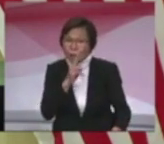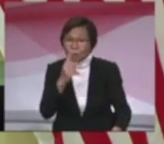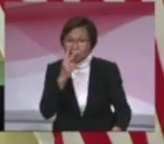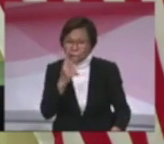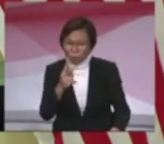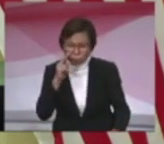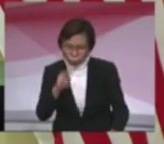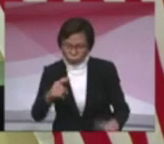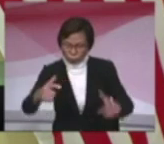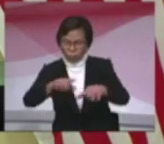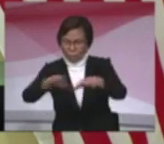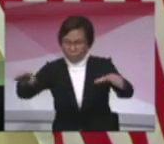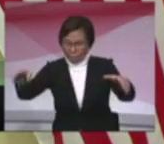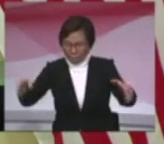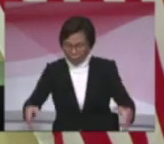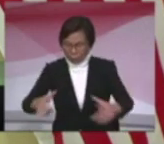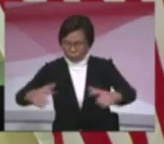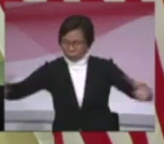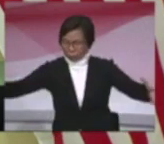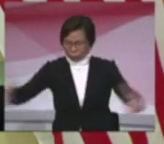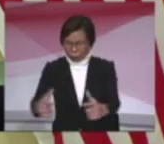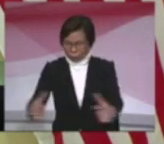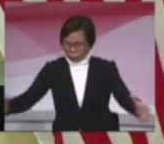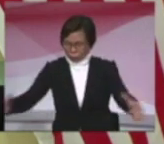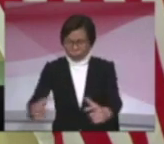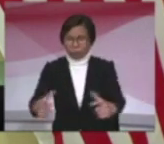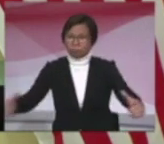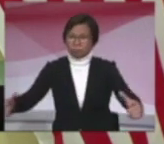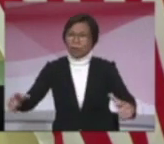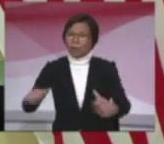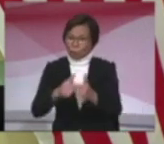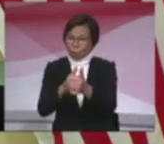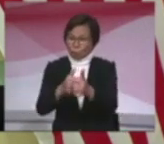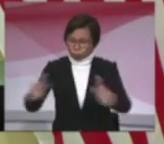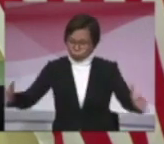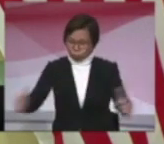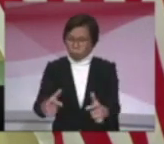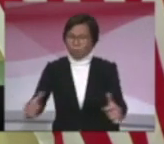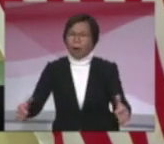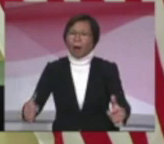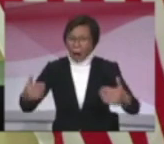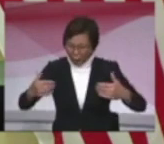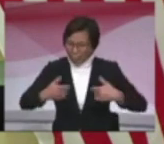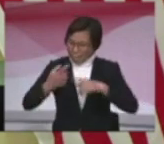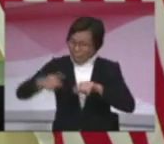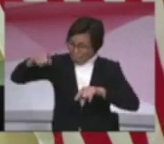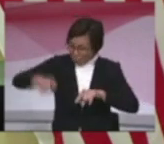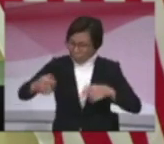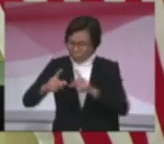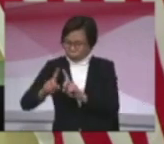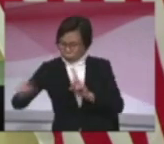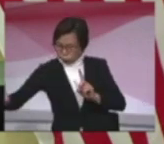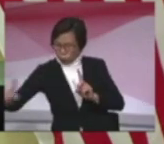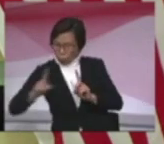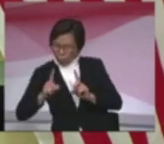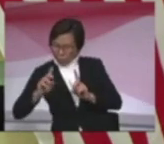berdasarkan keluasan meja dan juga asalkan ada penjarakan